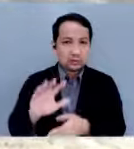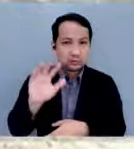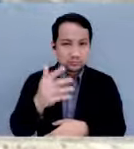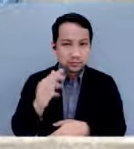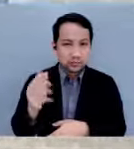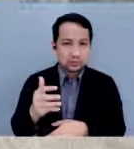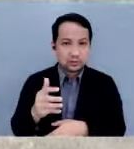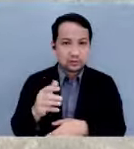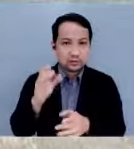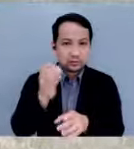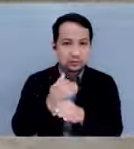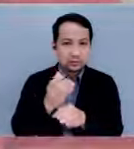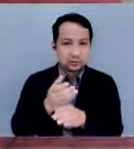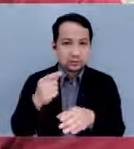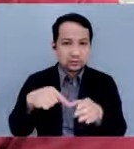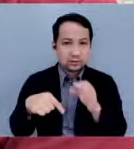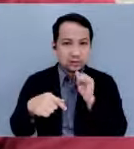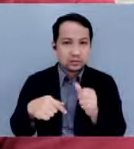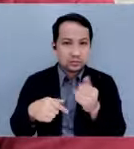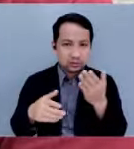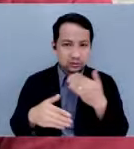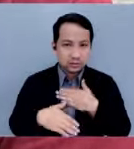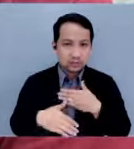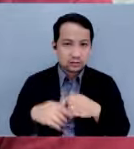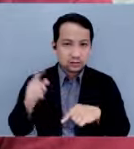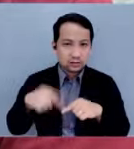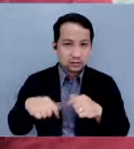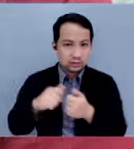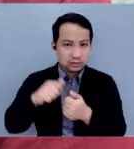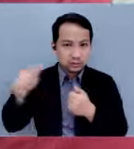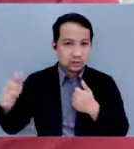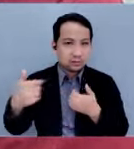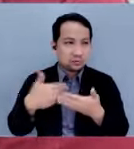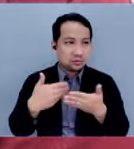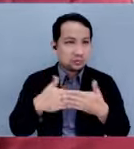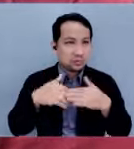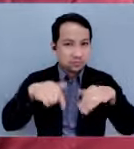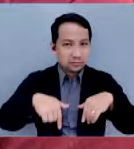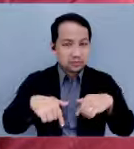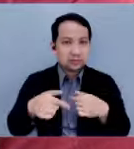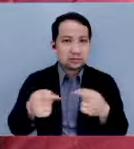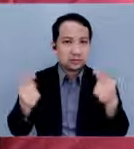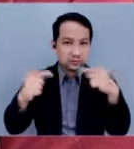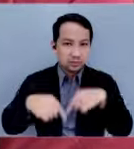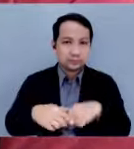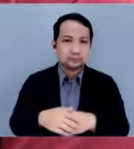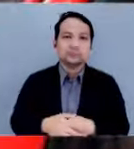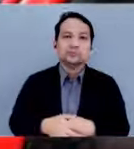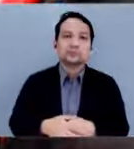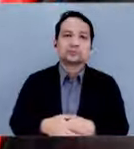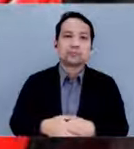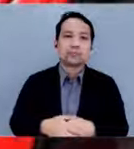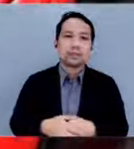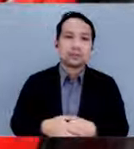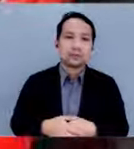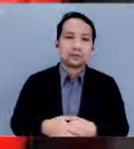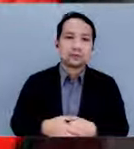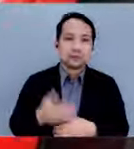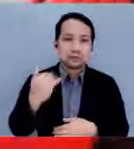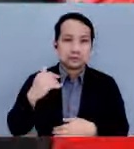wash. Natuwa sila dahil hindi na sila lumalayo. Dito na po sila pupunta sa akin. Tapos matagal din